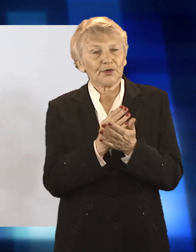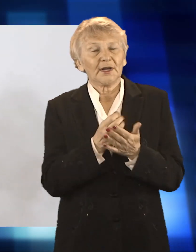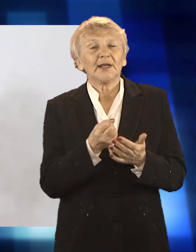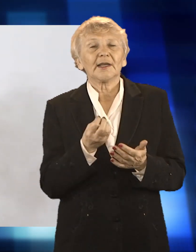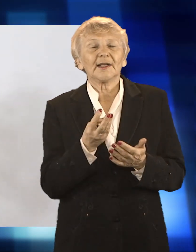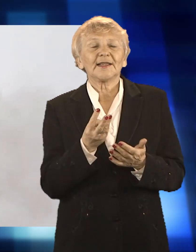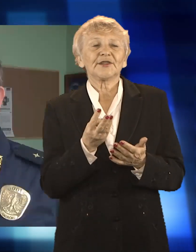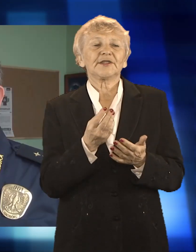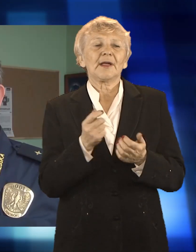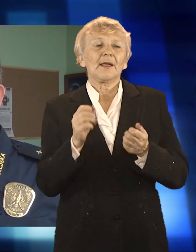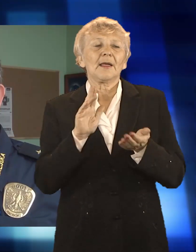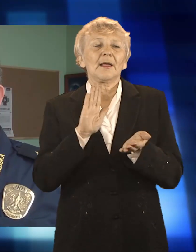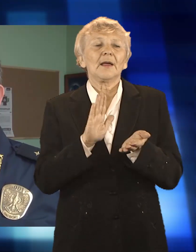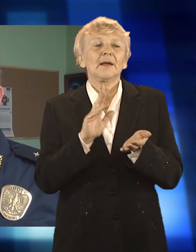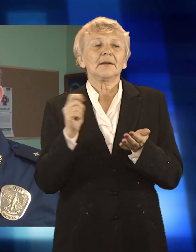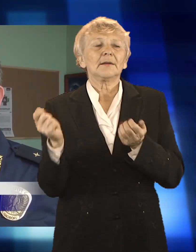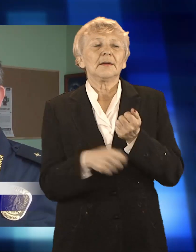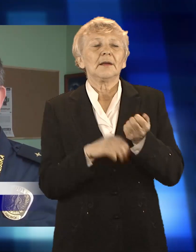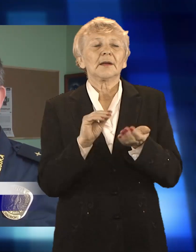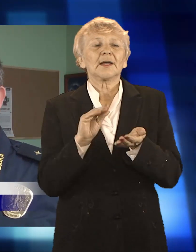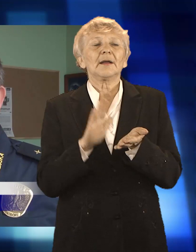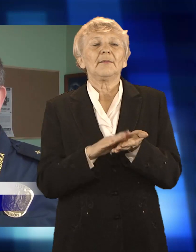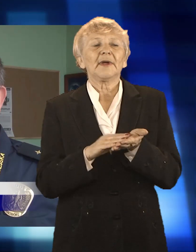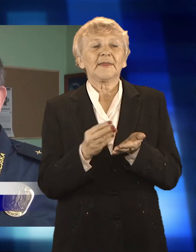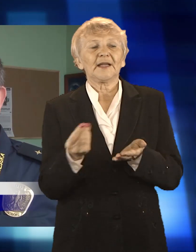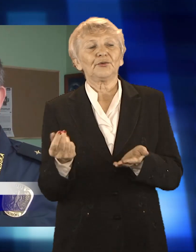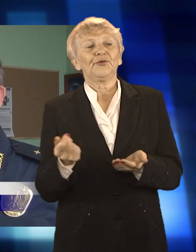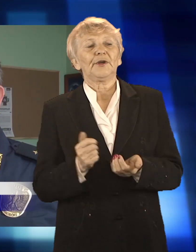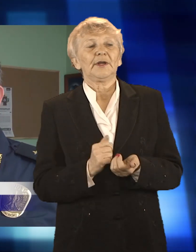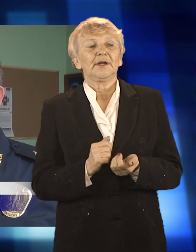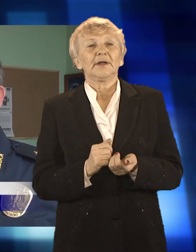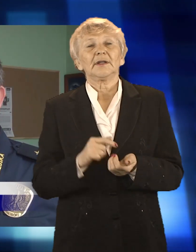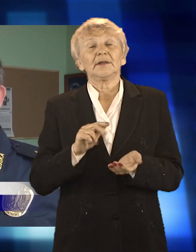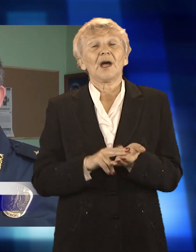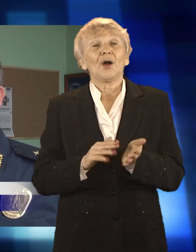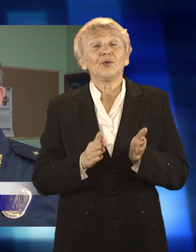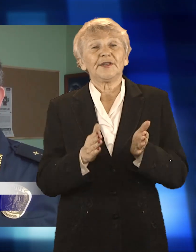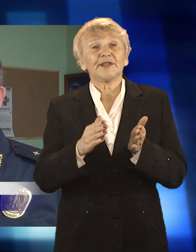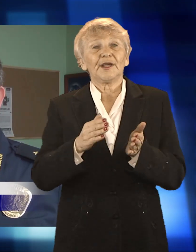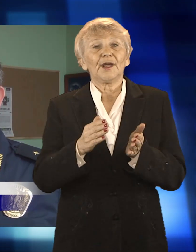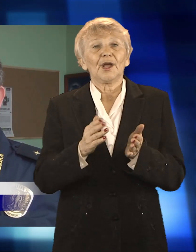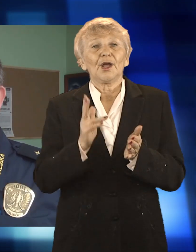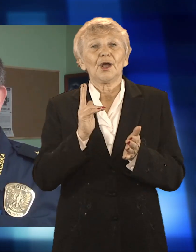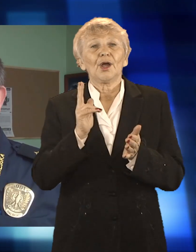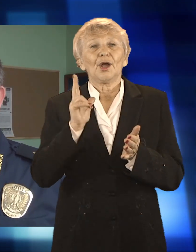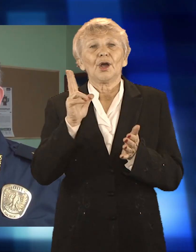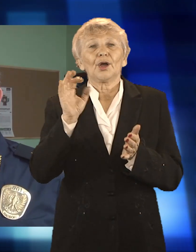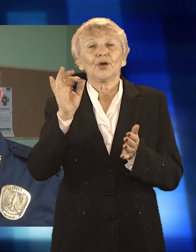kilkanaście mandatów karnych. Ostatni taki przypadek był tutaj na ulicy Kościuszki, gdzie właściciel lokalu